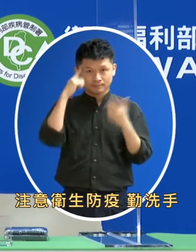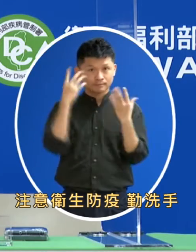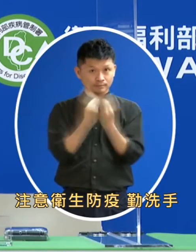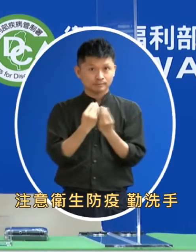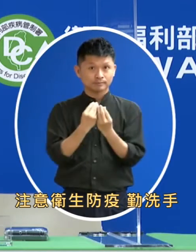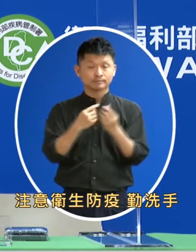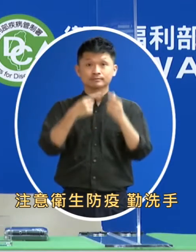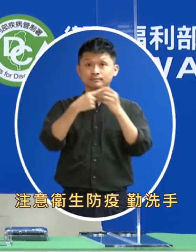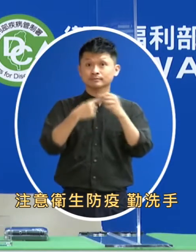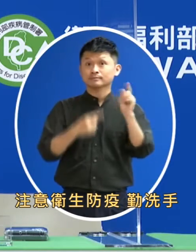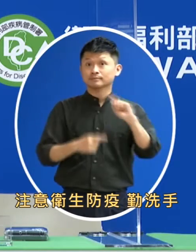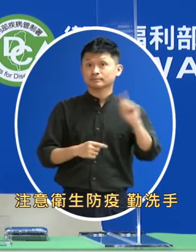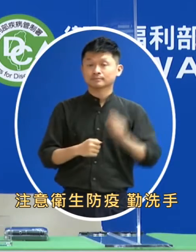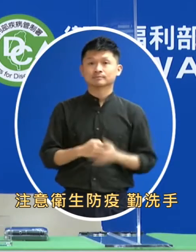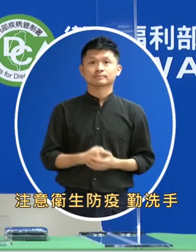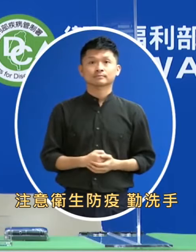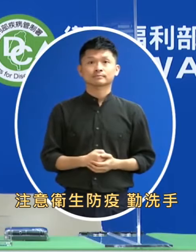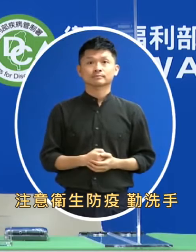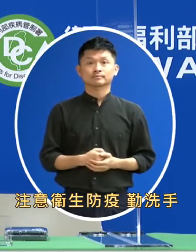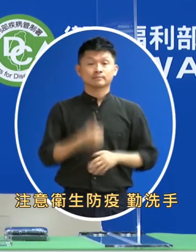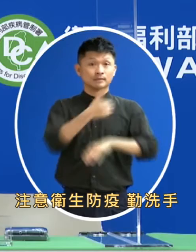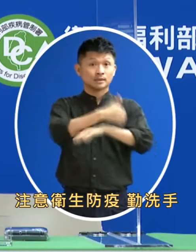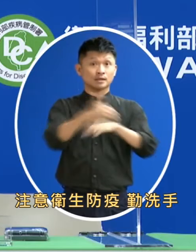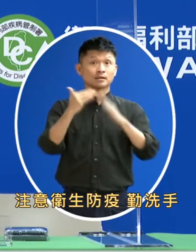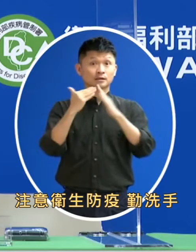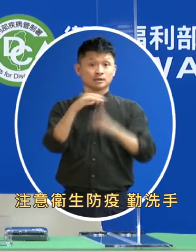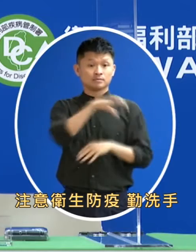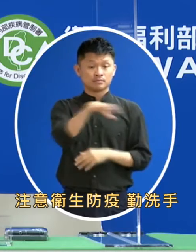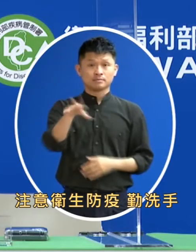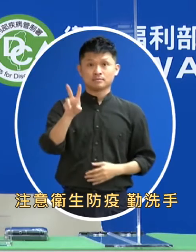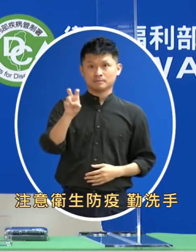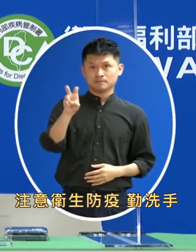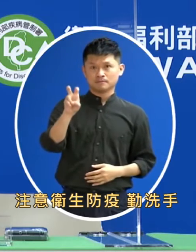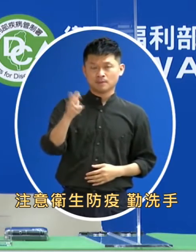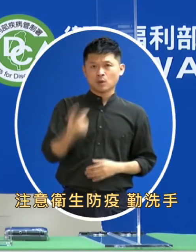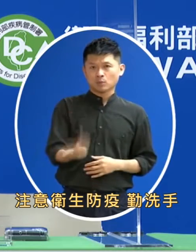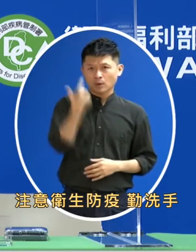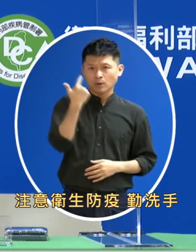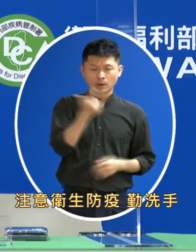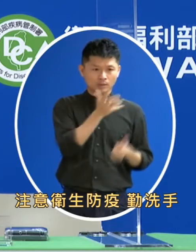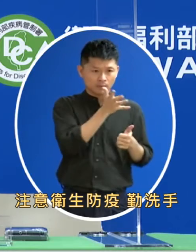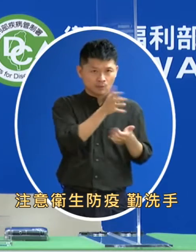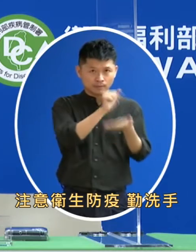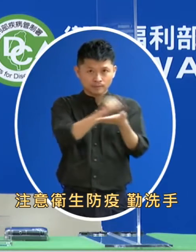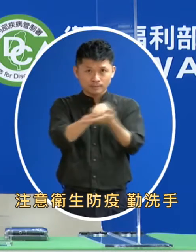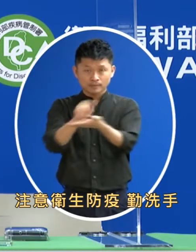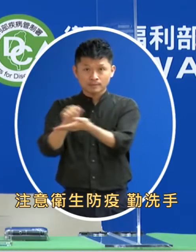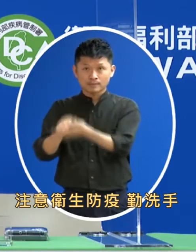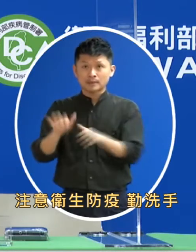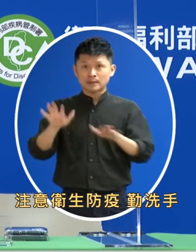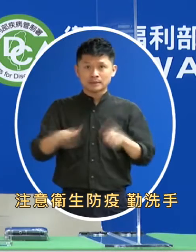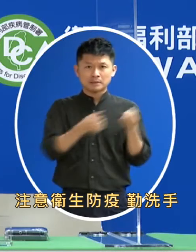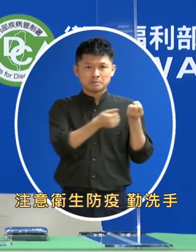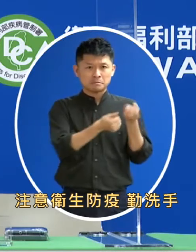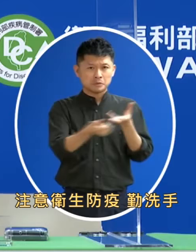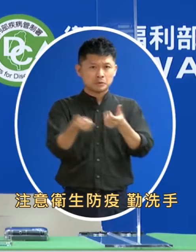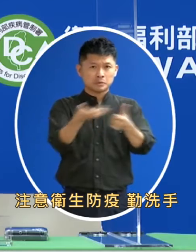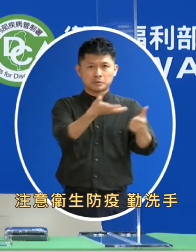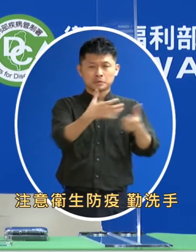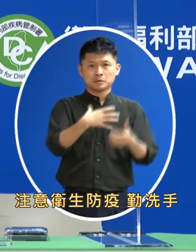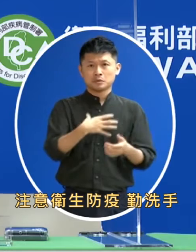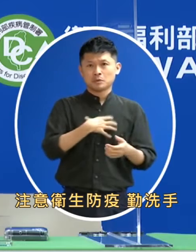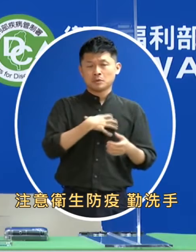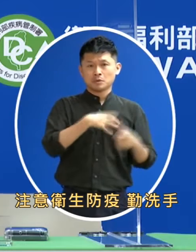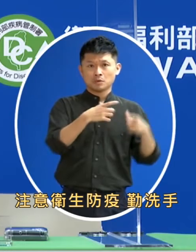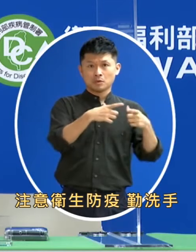府防疫参考。 我们邀请22县市紧速盘点他现在的热区，那热区要设